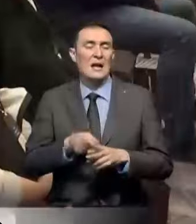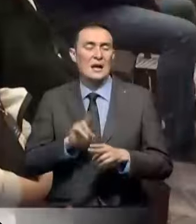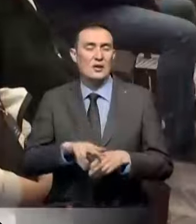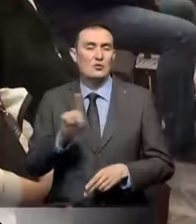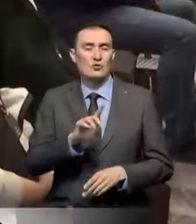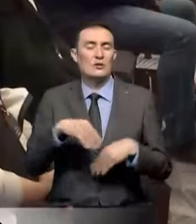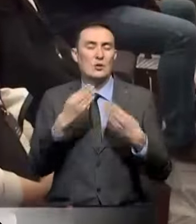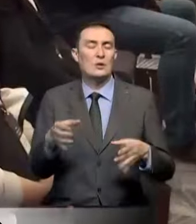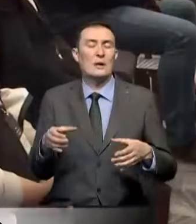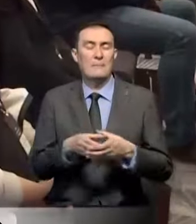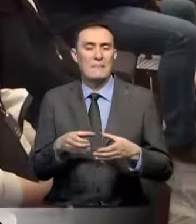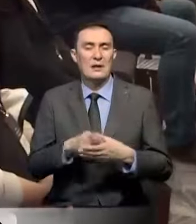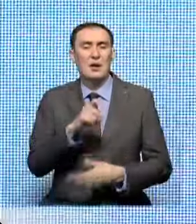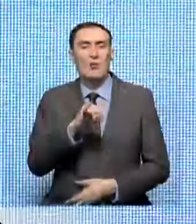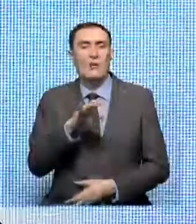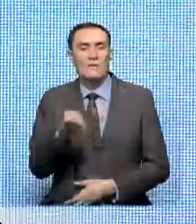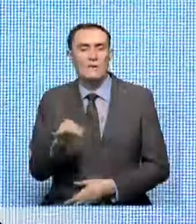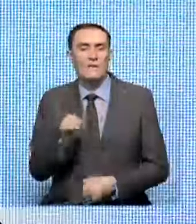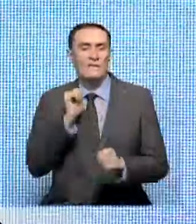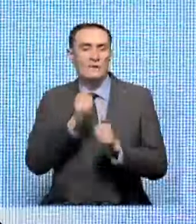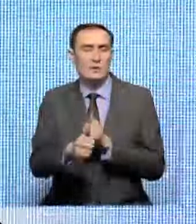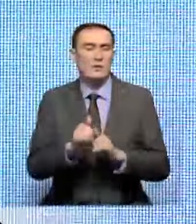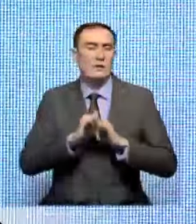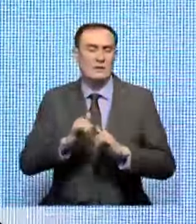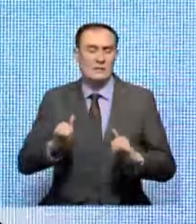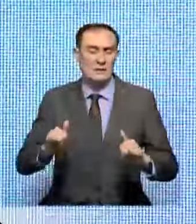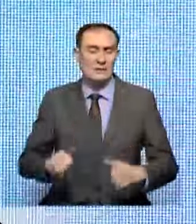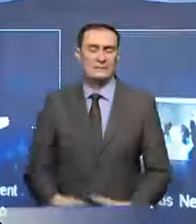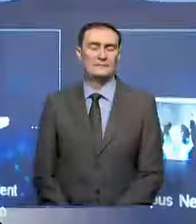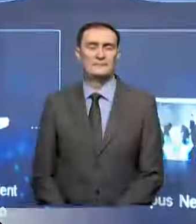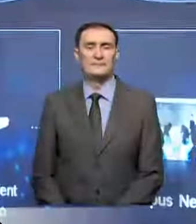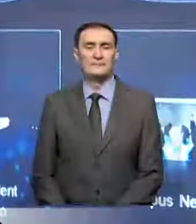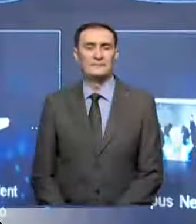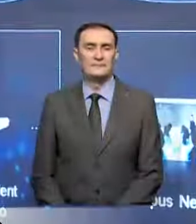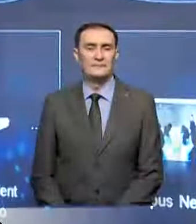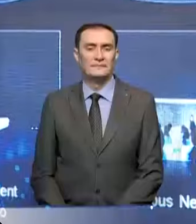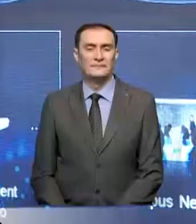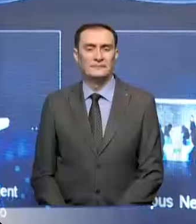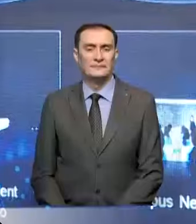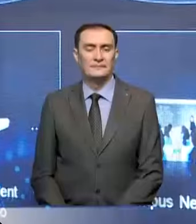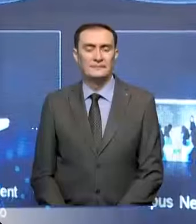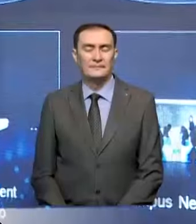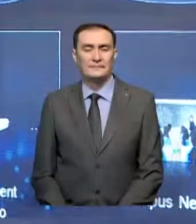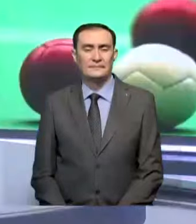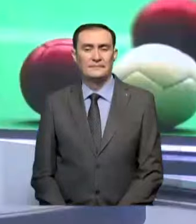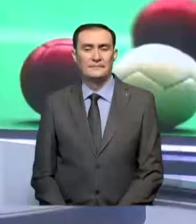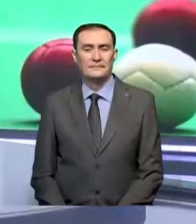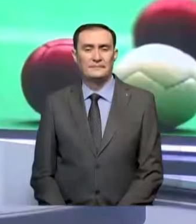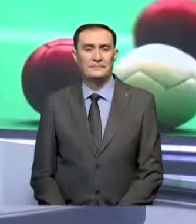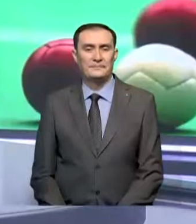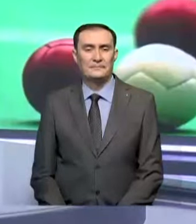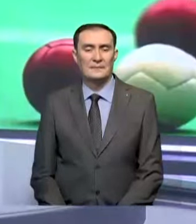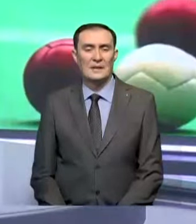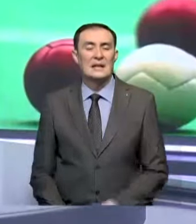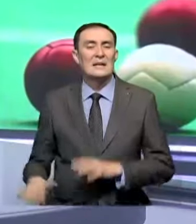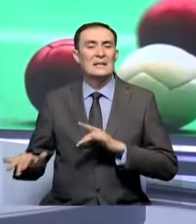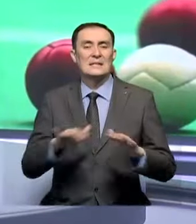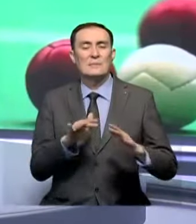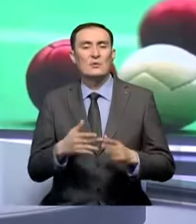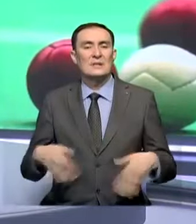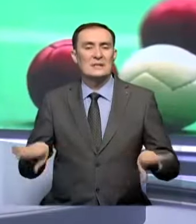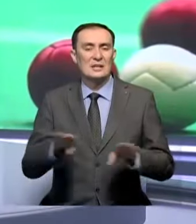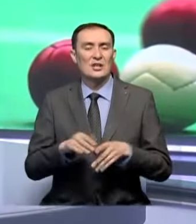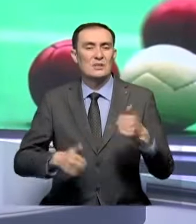реализовав компания Huawei идти вперёд и расти Сабина балаш 24 Киз церемония закрытия